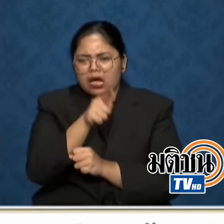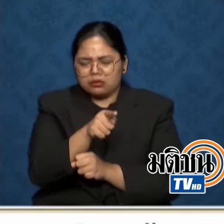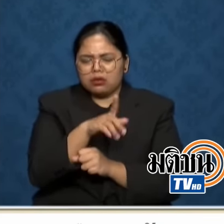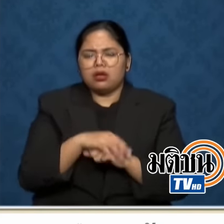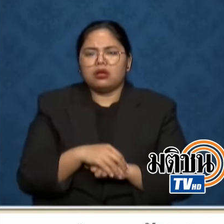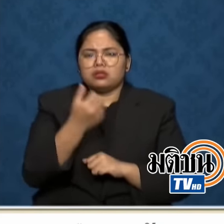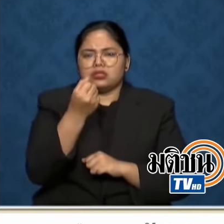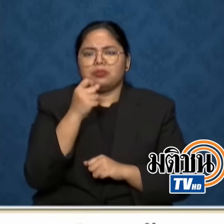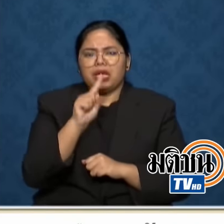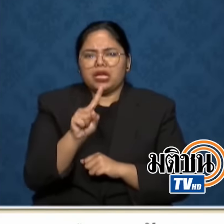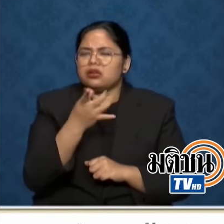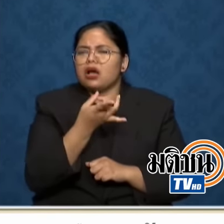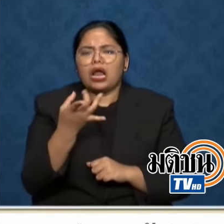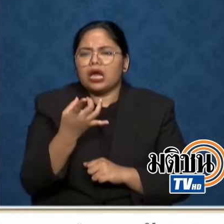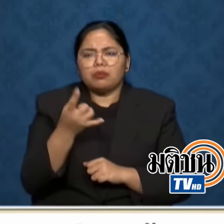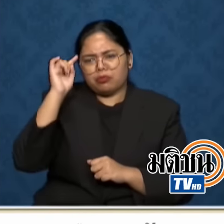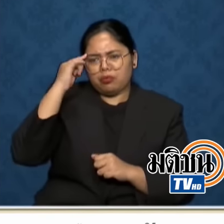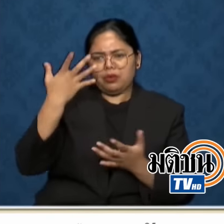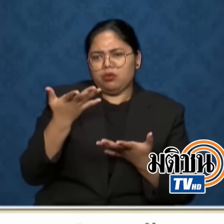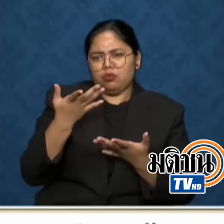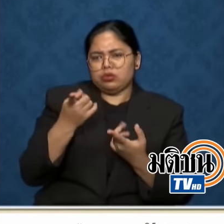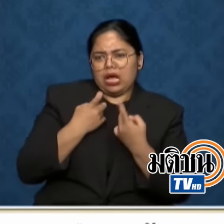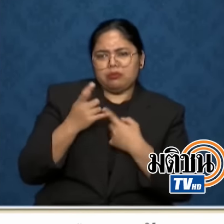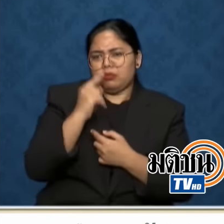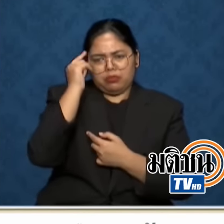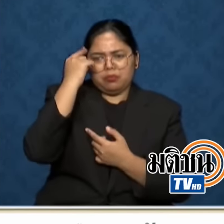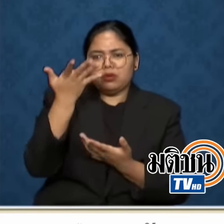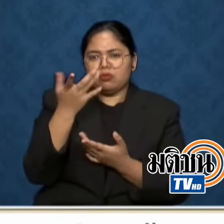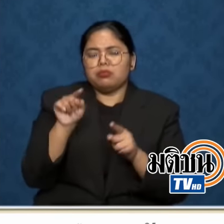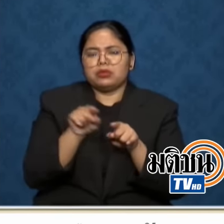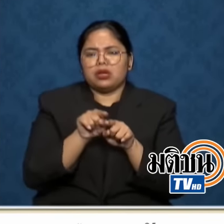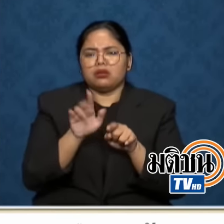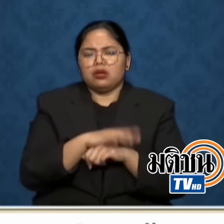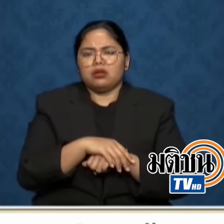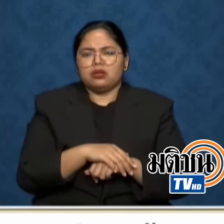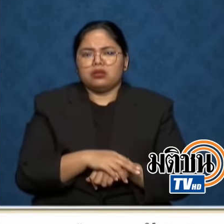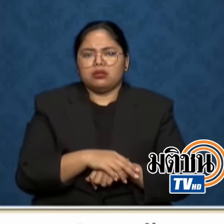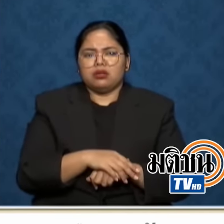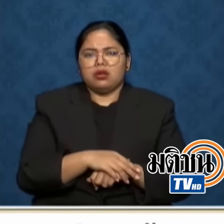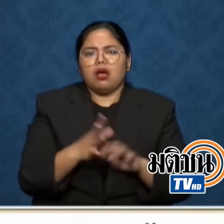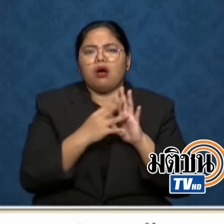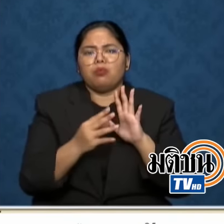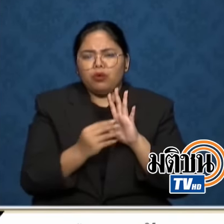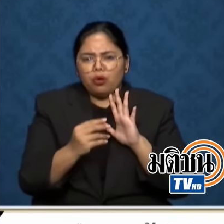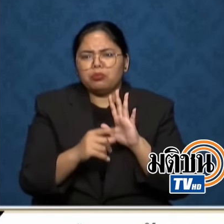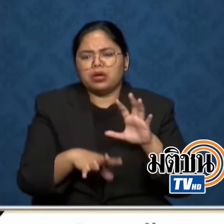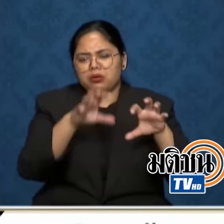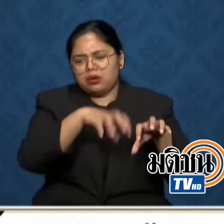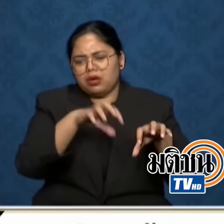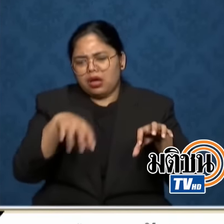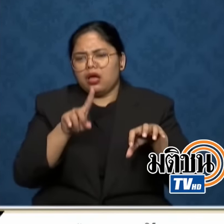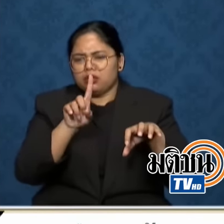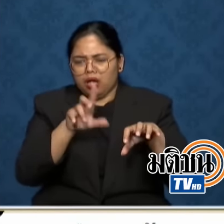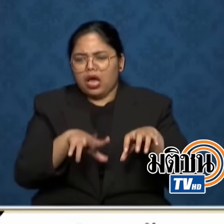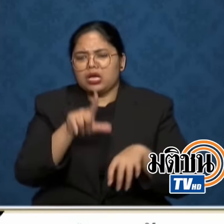าว่า11คืออะไรผมก็ไม่รู้ช่วยมาตอบหน่อยนะครับจากจัดอีเวนต์พา300ล้านรวมครับอบรมแค่ 27.1 ล้านบ